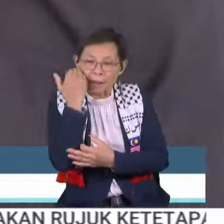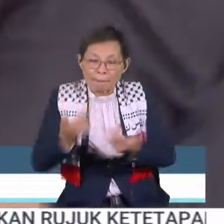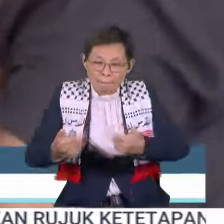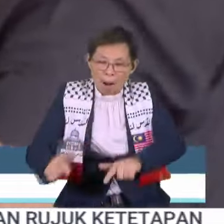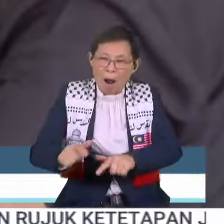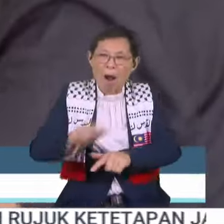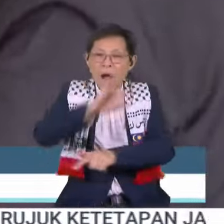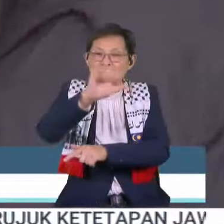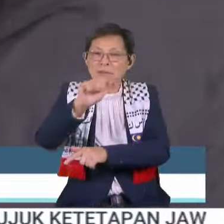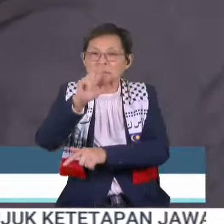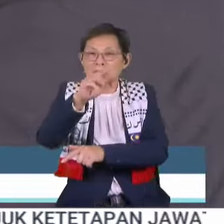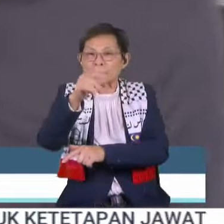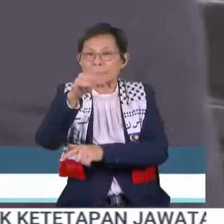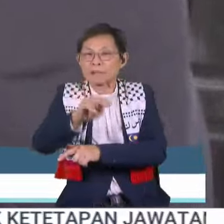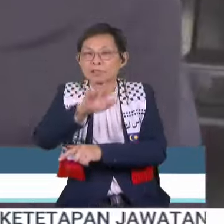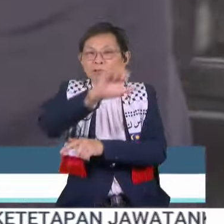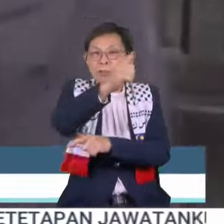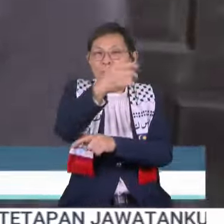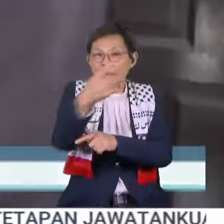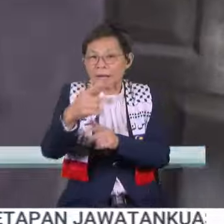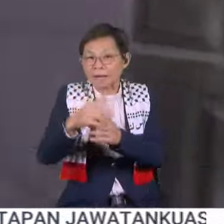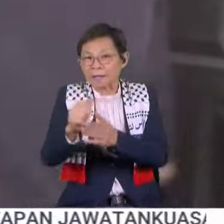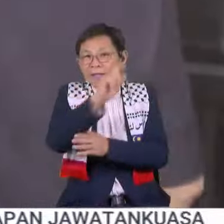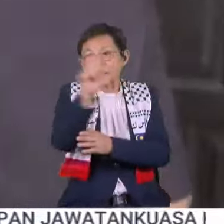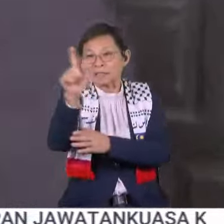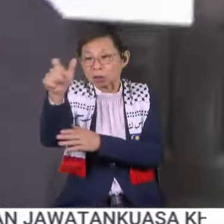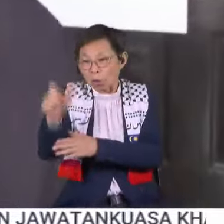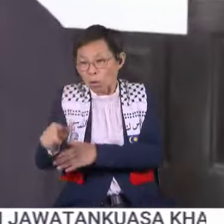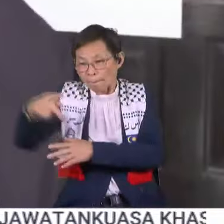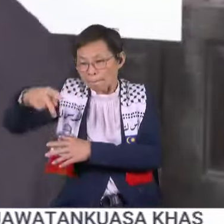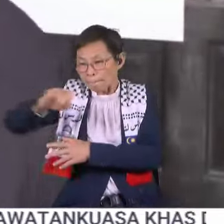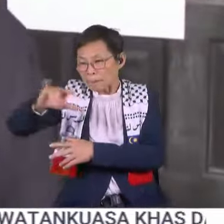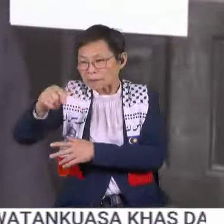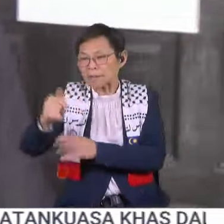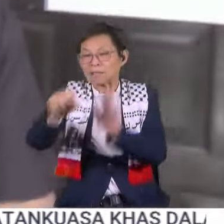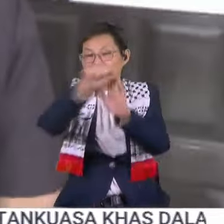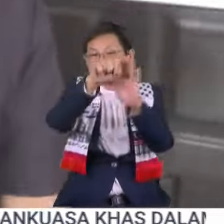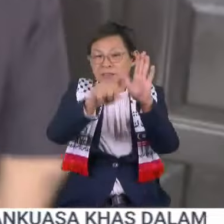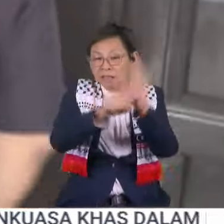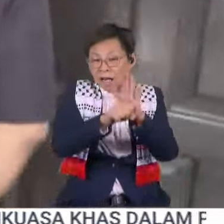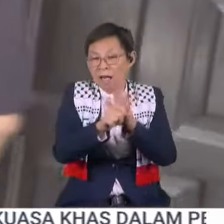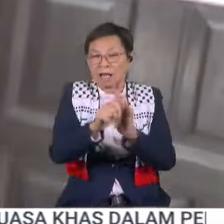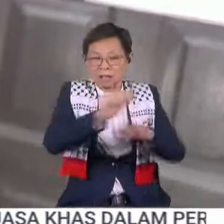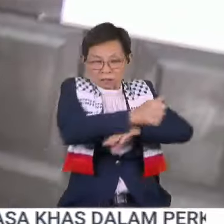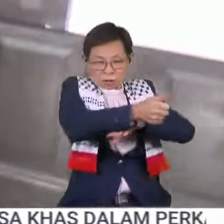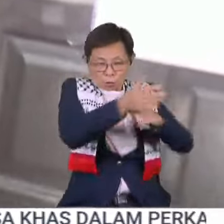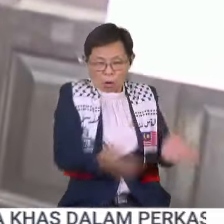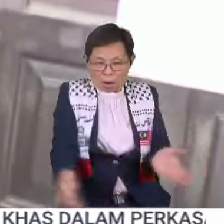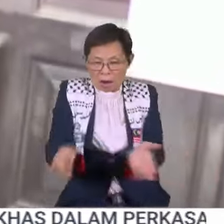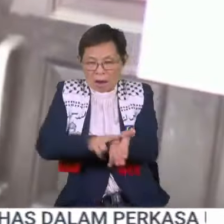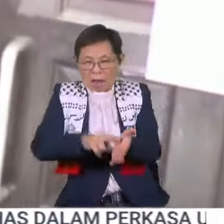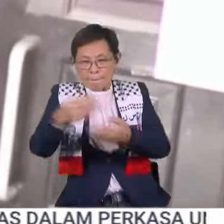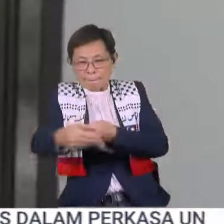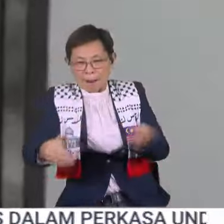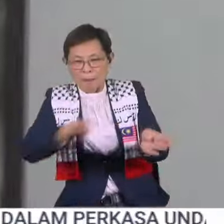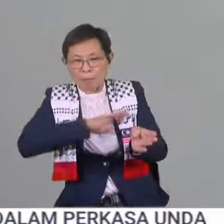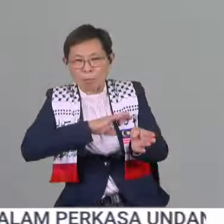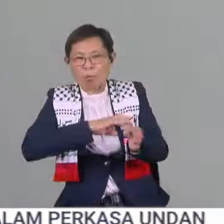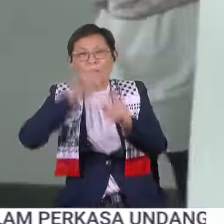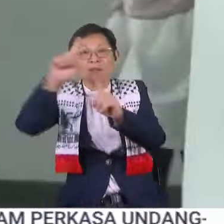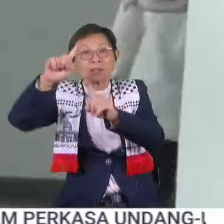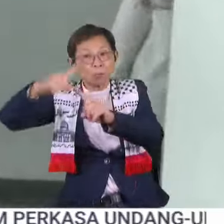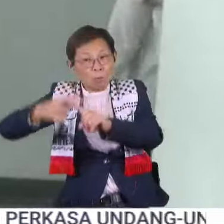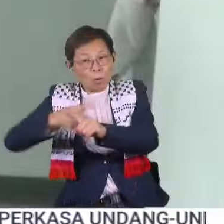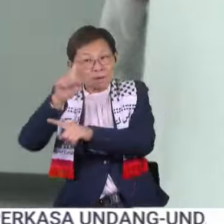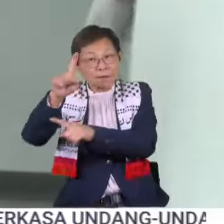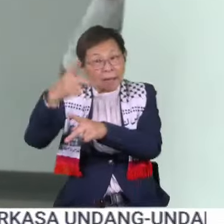membenarkan jaminan sebanyak r1,000 dengan seorang penjamin dengan syarat tambahan tertuduh perlu melapor diri ke Balai Polis Sebulan